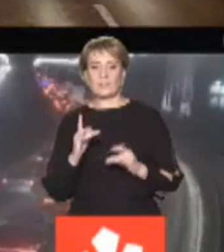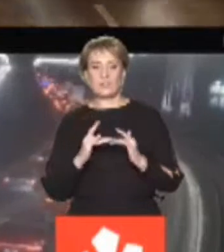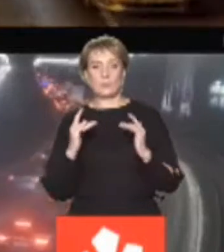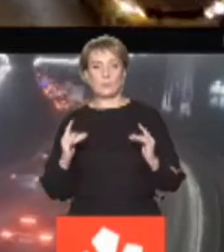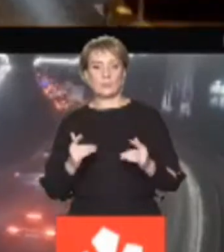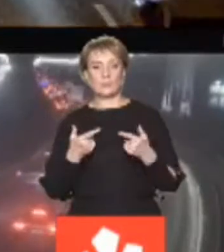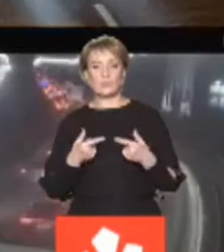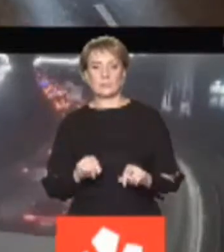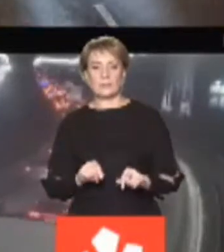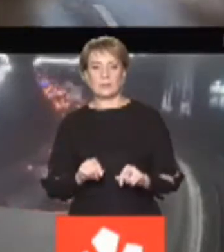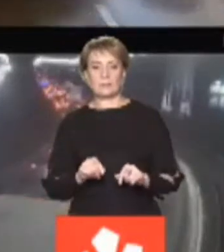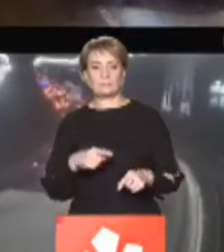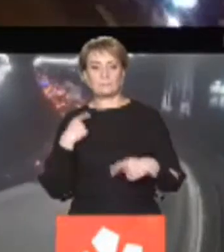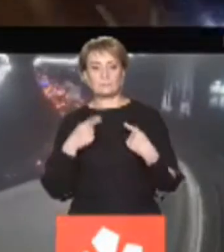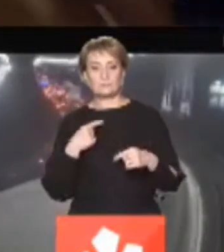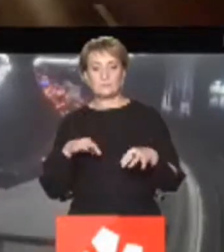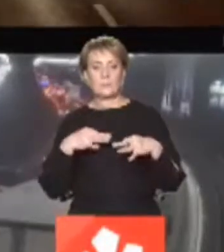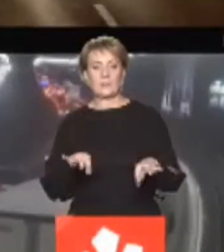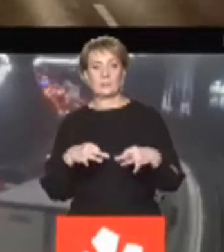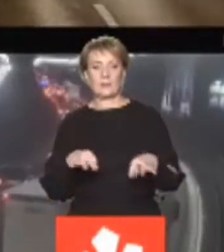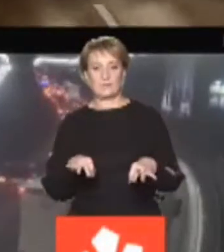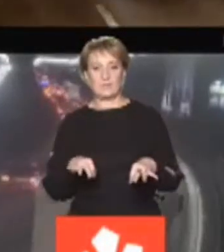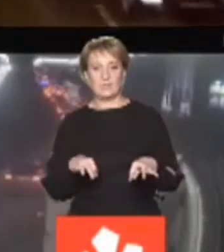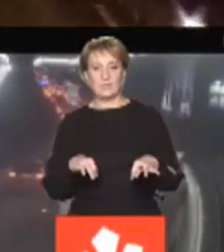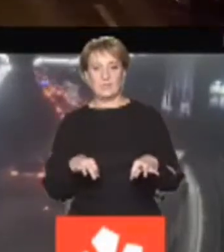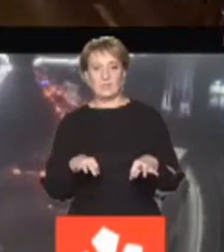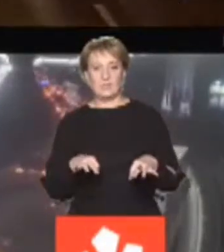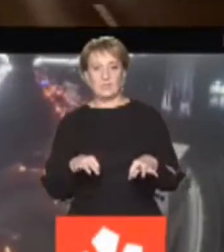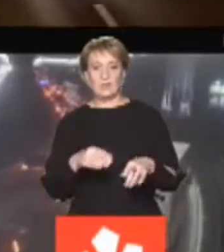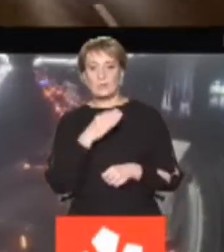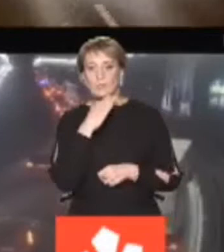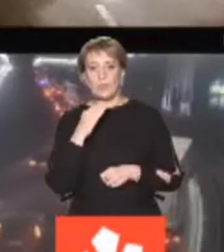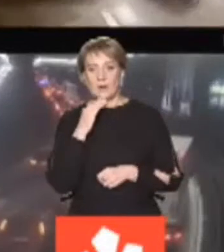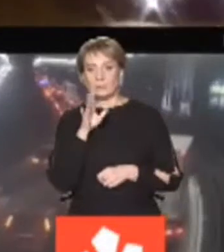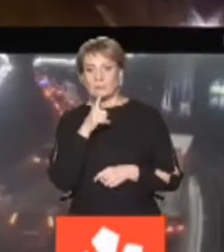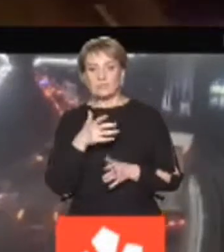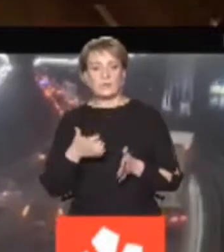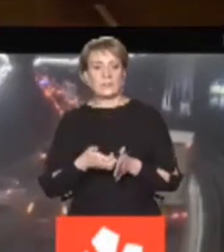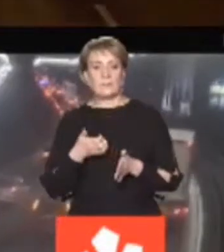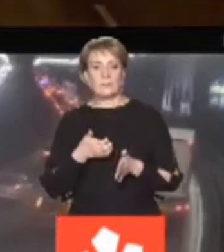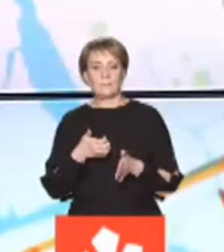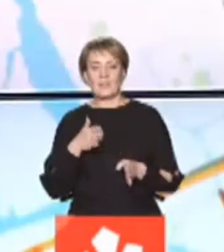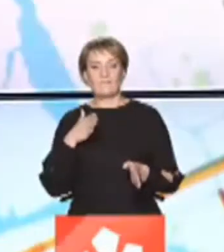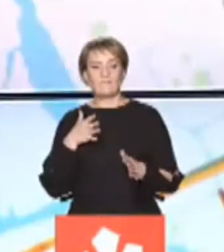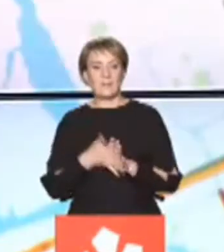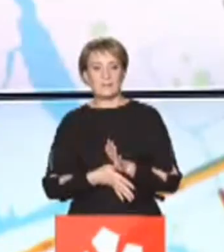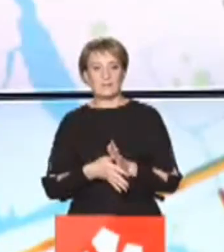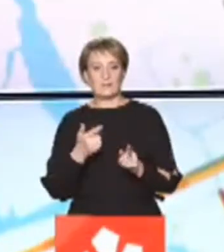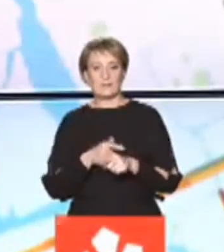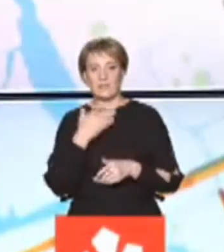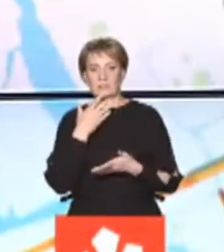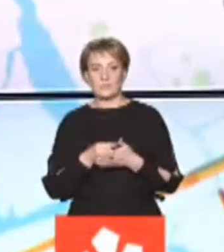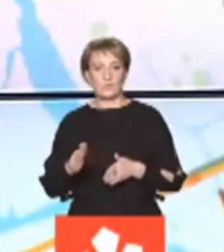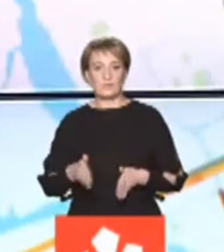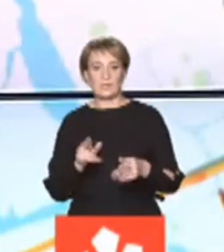мості дещо досить шалений трафік, але все ж таки досить багато часу ви не витратите на свій шлях. Ну, і, власне,